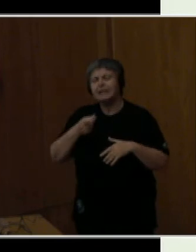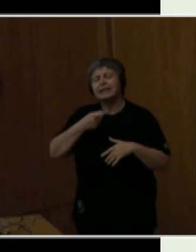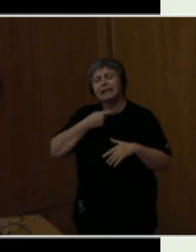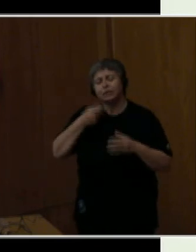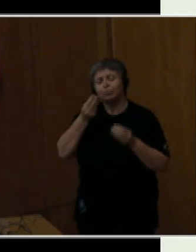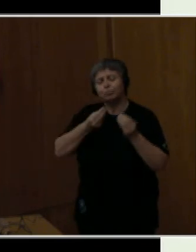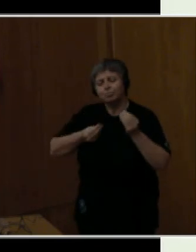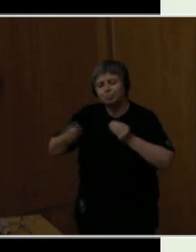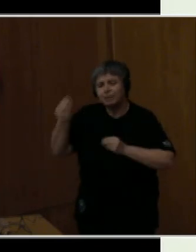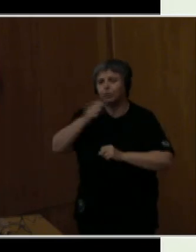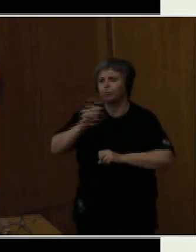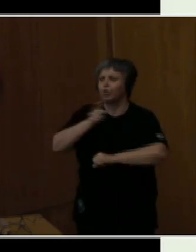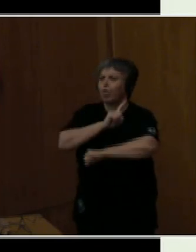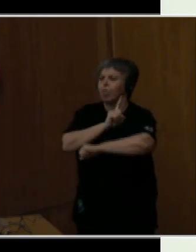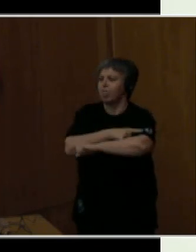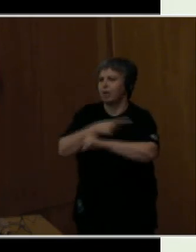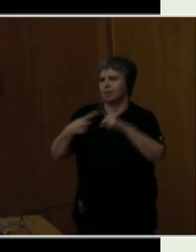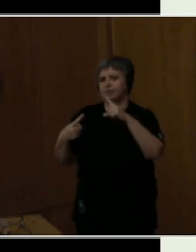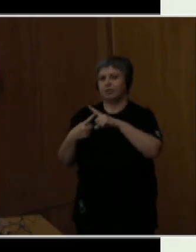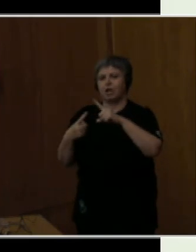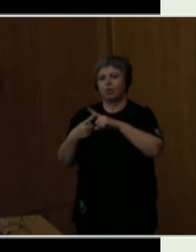εκλεπτισμένες τεχνολογίες.